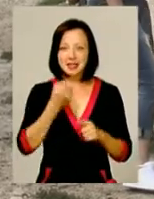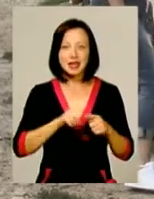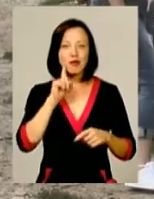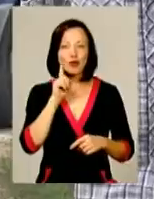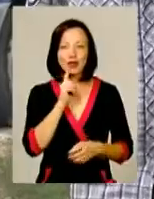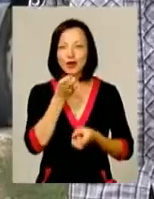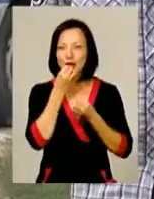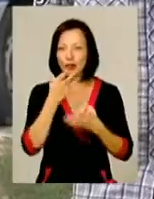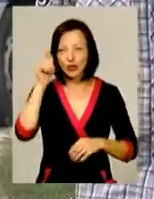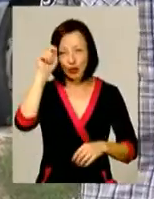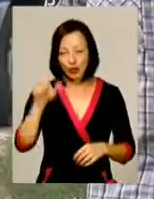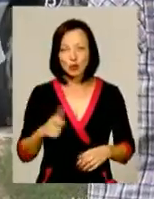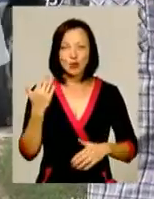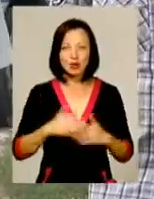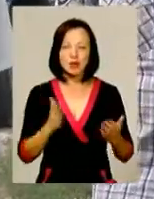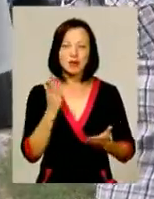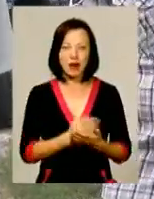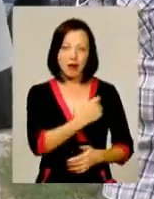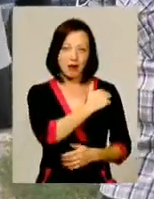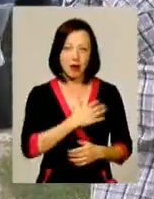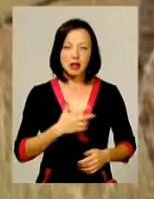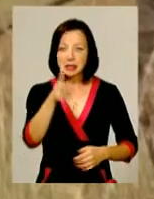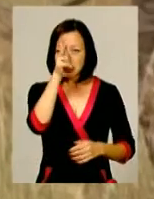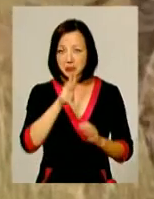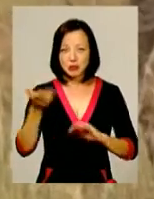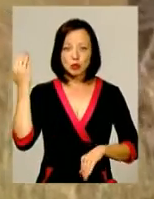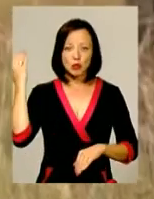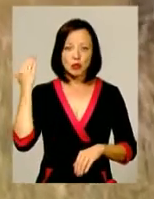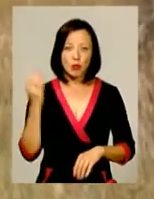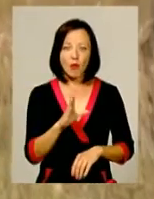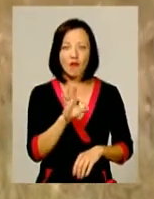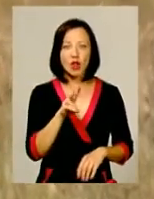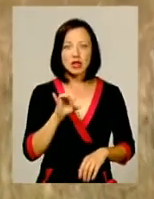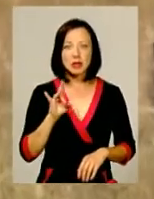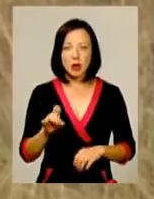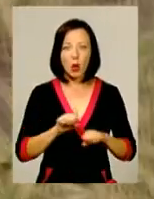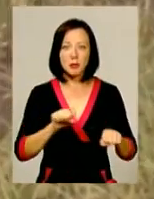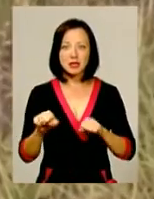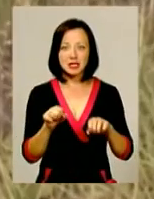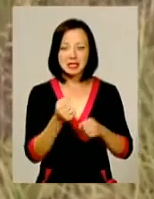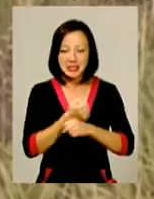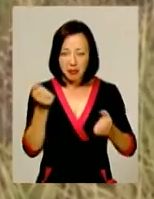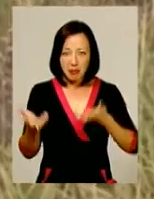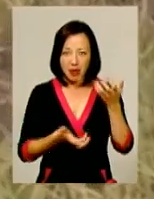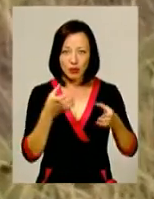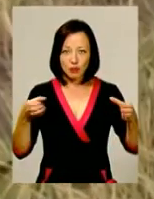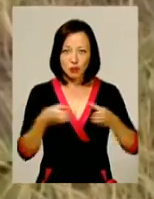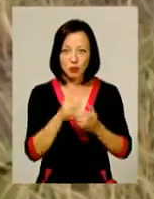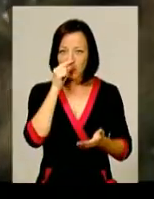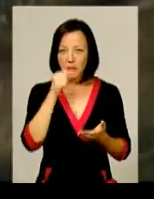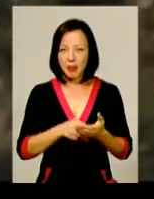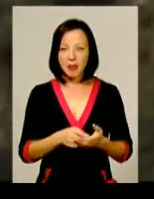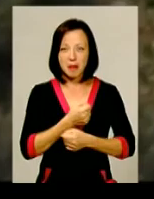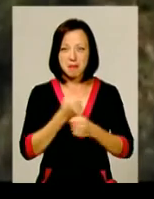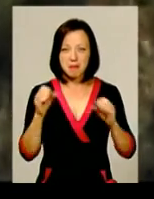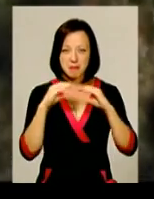і позитивний хлопець уже має бойову рану. Майже 3 місяці тому Володимир Соловейко, командир саперного взводу, натрапив на протипіхотну